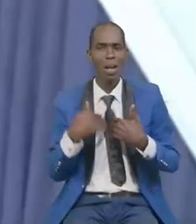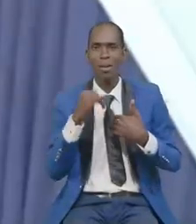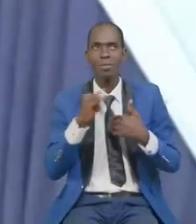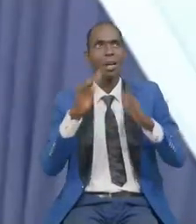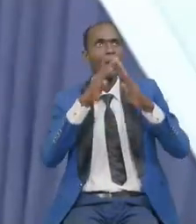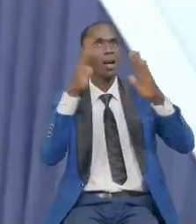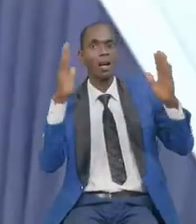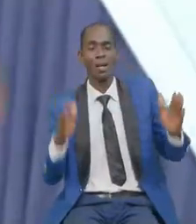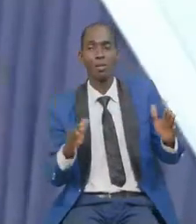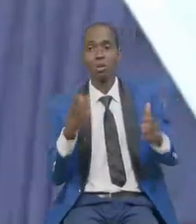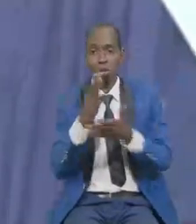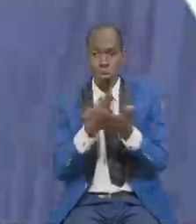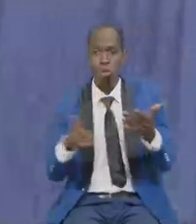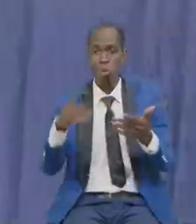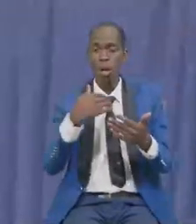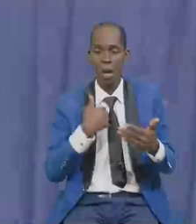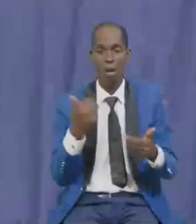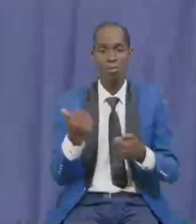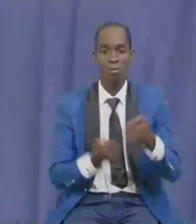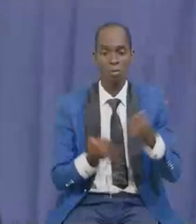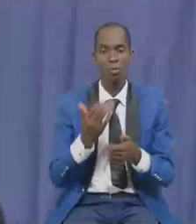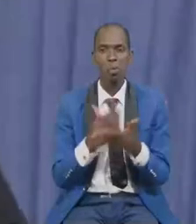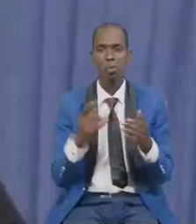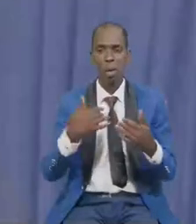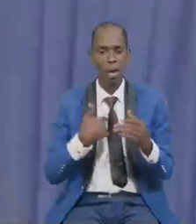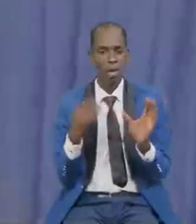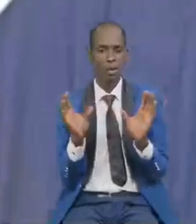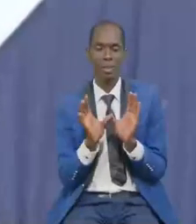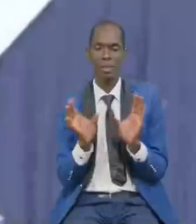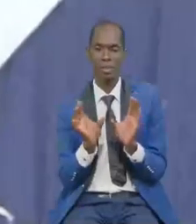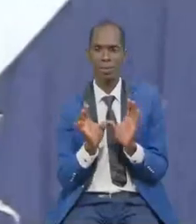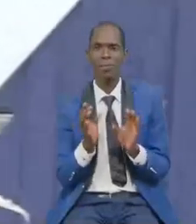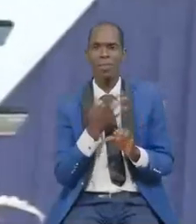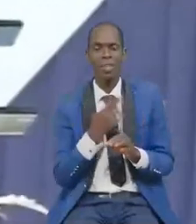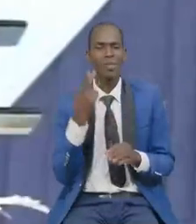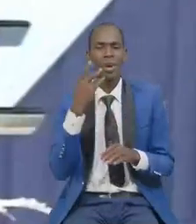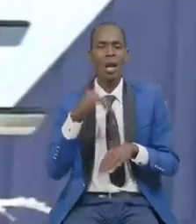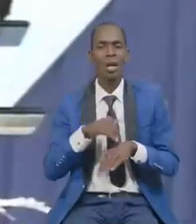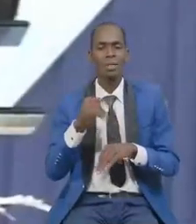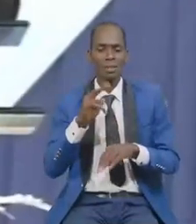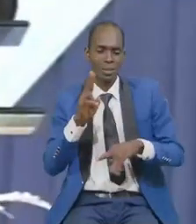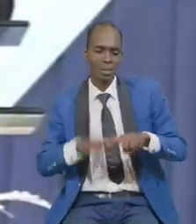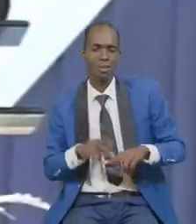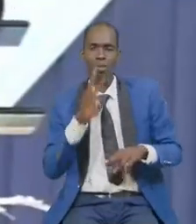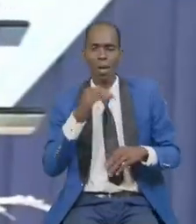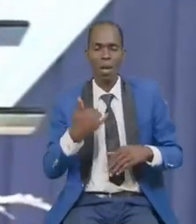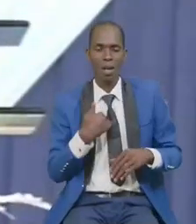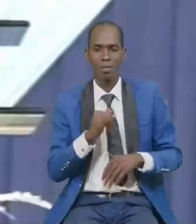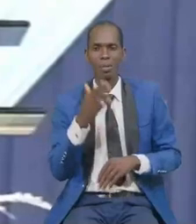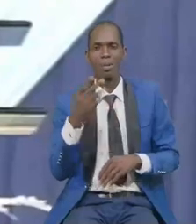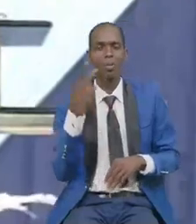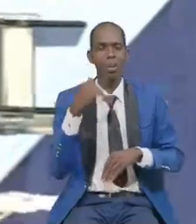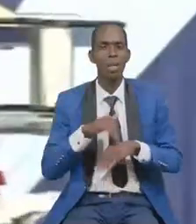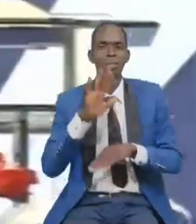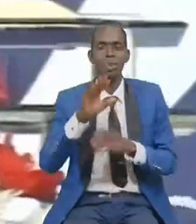véhicules, beaucoup ont des diplômes. Et regardez les chaises sur lesquelles vous êtes assis, regardez le confort que vous avez.